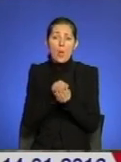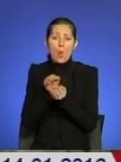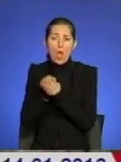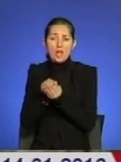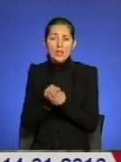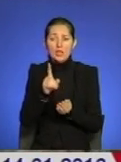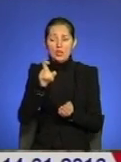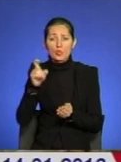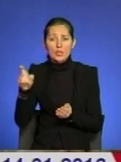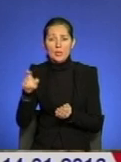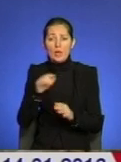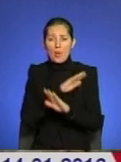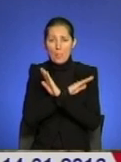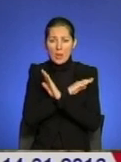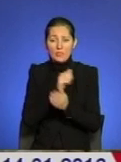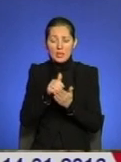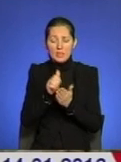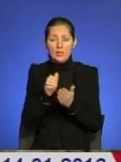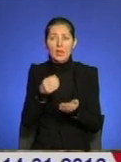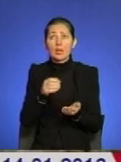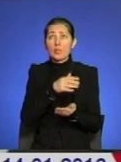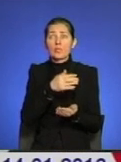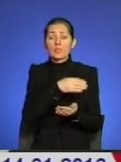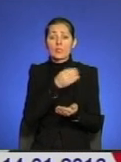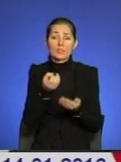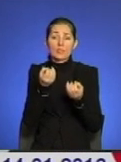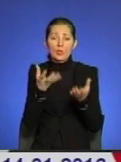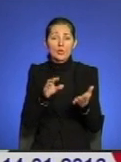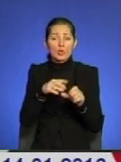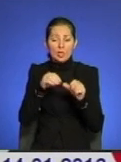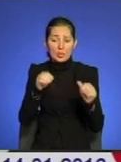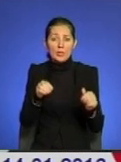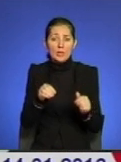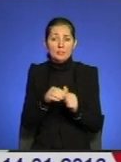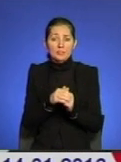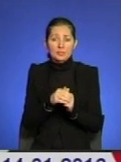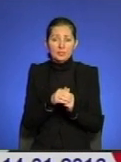просто неба. Фото викладено у соціальні мережі. Працювала комісія, вчора